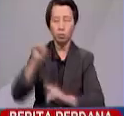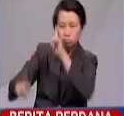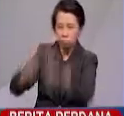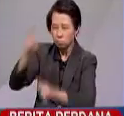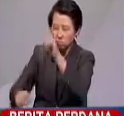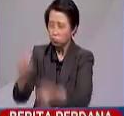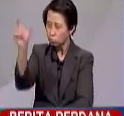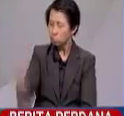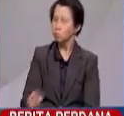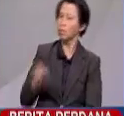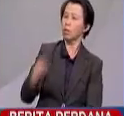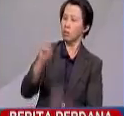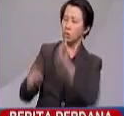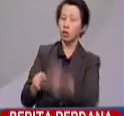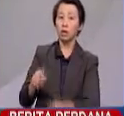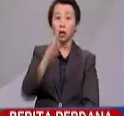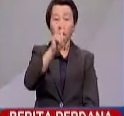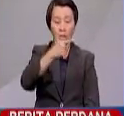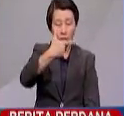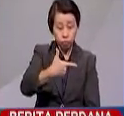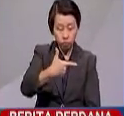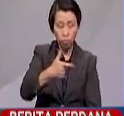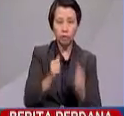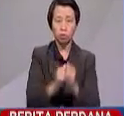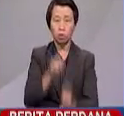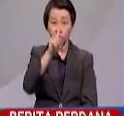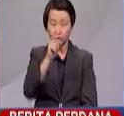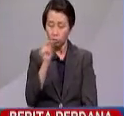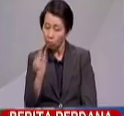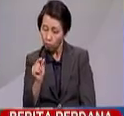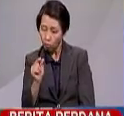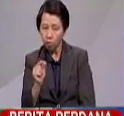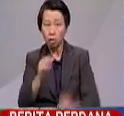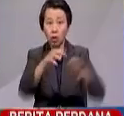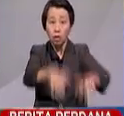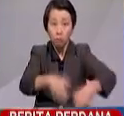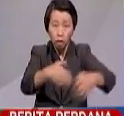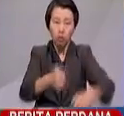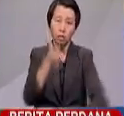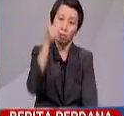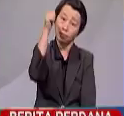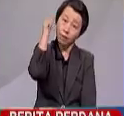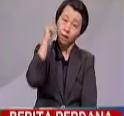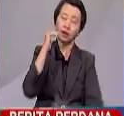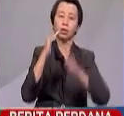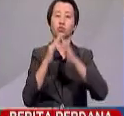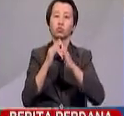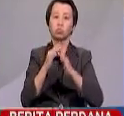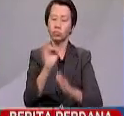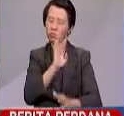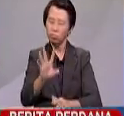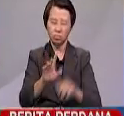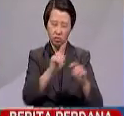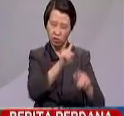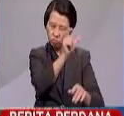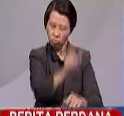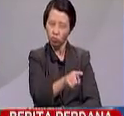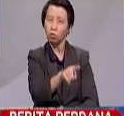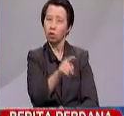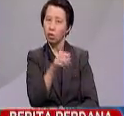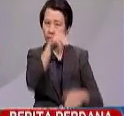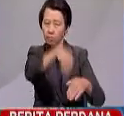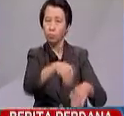siasat terhadap suspek, sepucuk pistol bersama sebutir peluru ditanam di belakang rumah salah seorang suspek